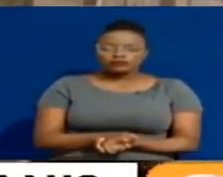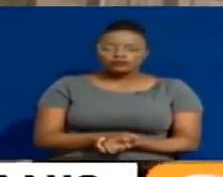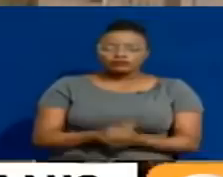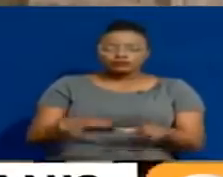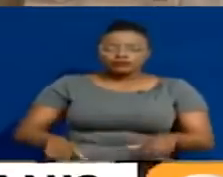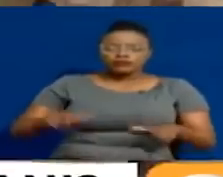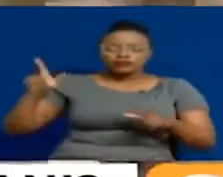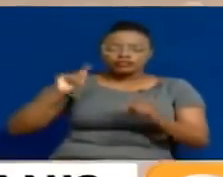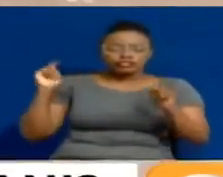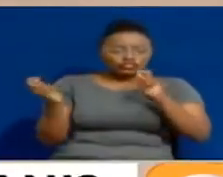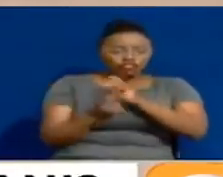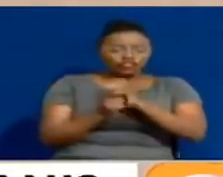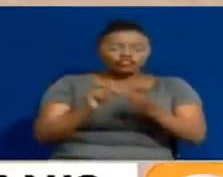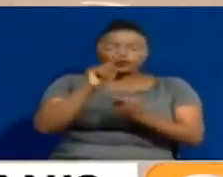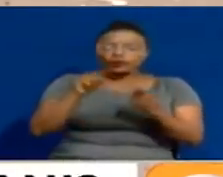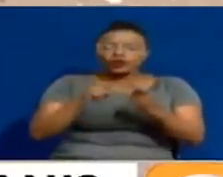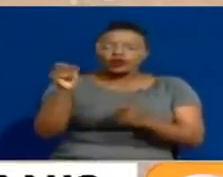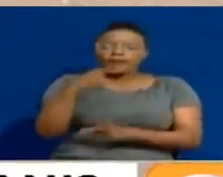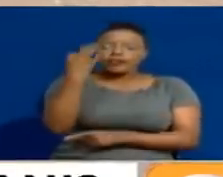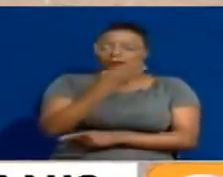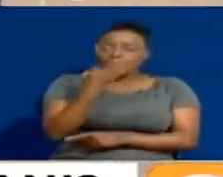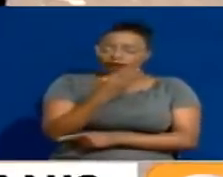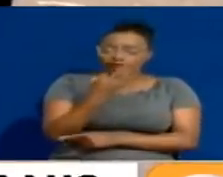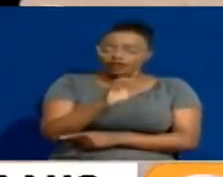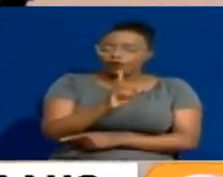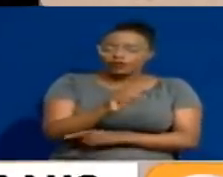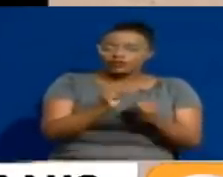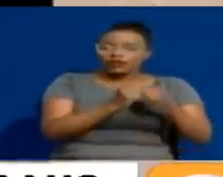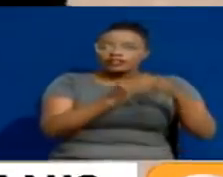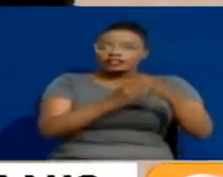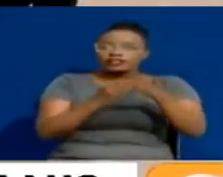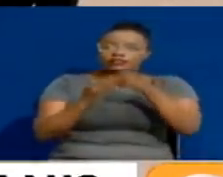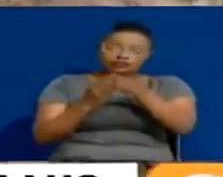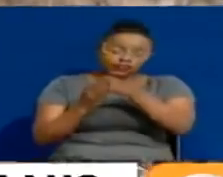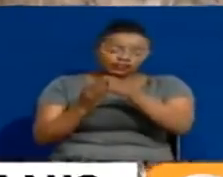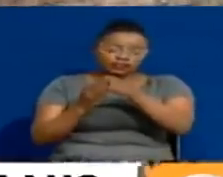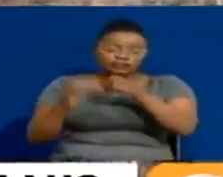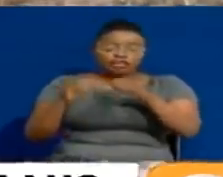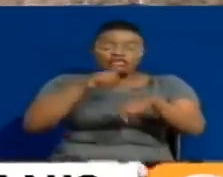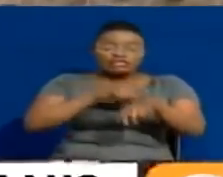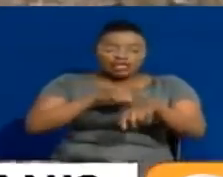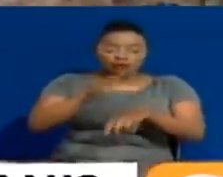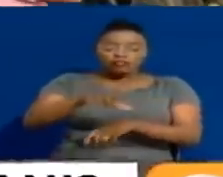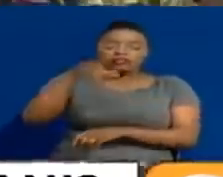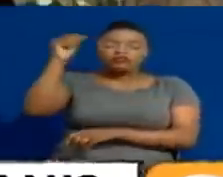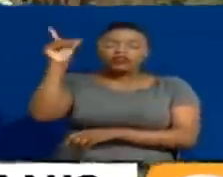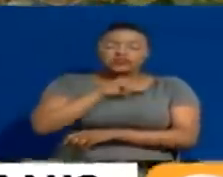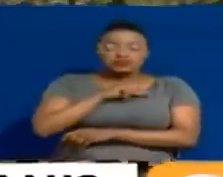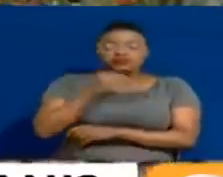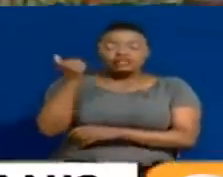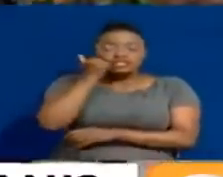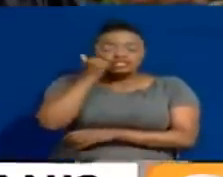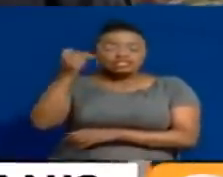Maisha yake yalibadilika mnamo mwezi Machi mwaka 1990 alipopatikana na virusi